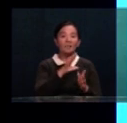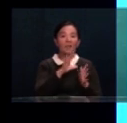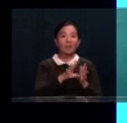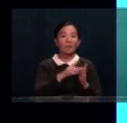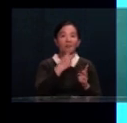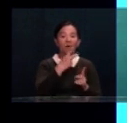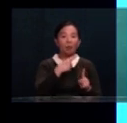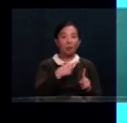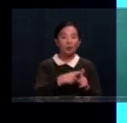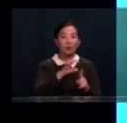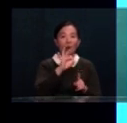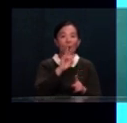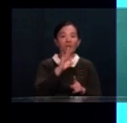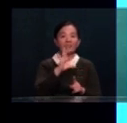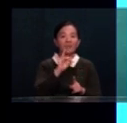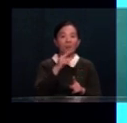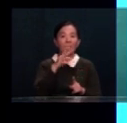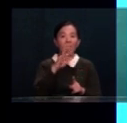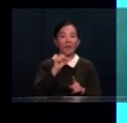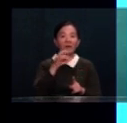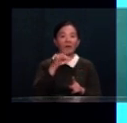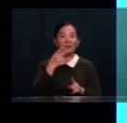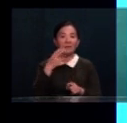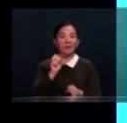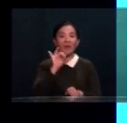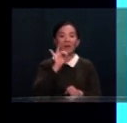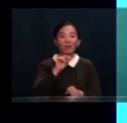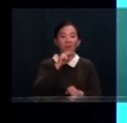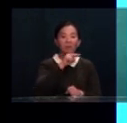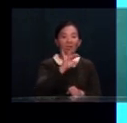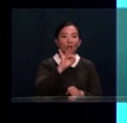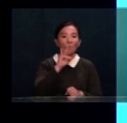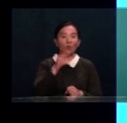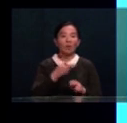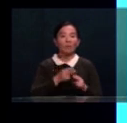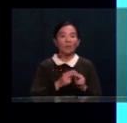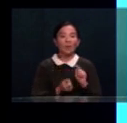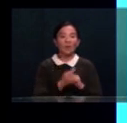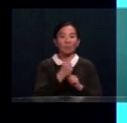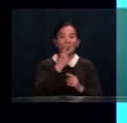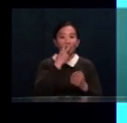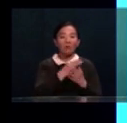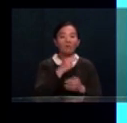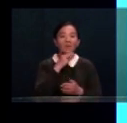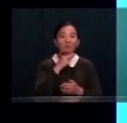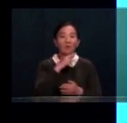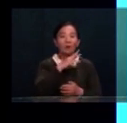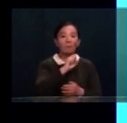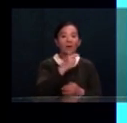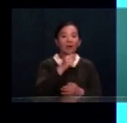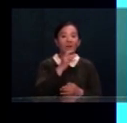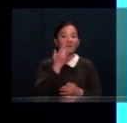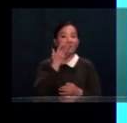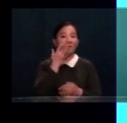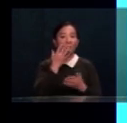2 плюс, оксид марганца и перманганат ион. При этом, обратите внимание, марганец всегда